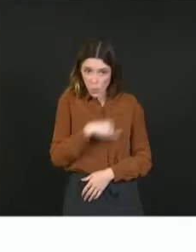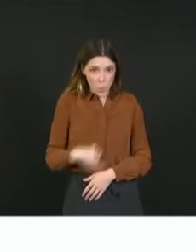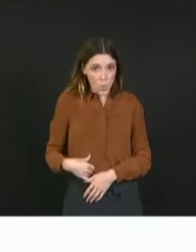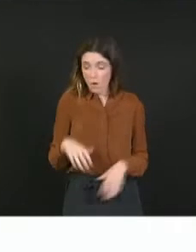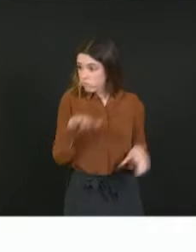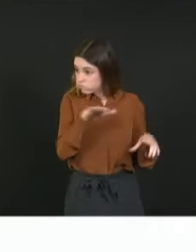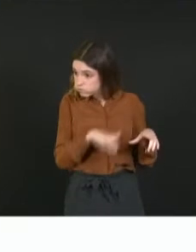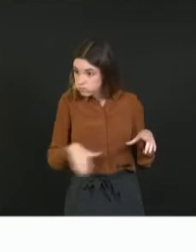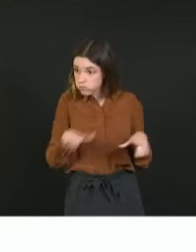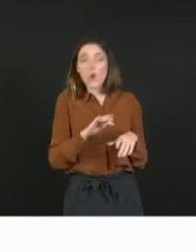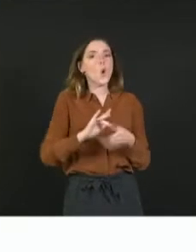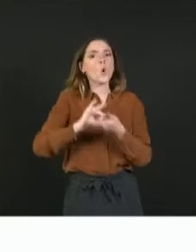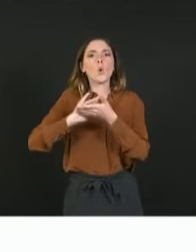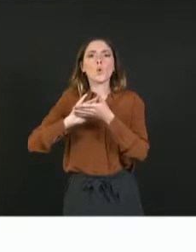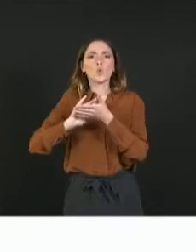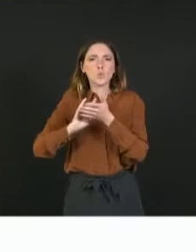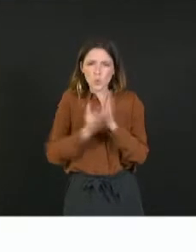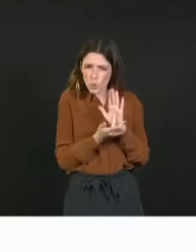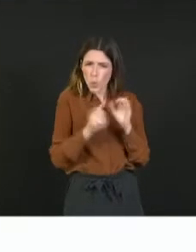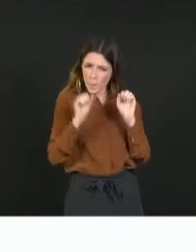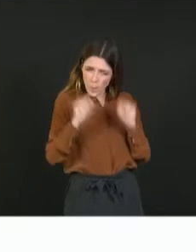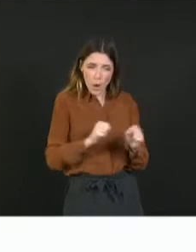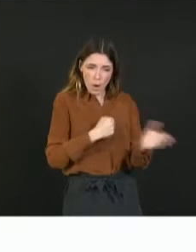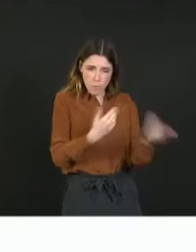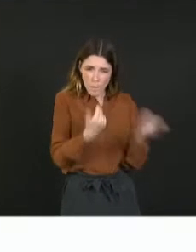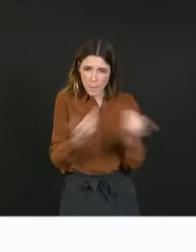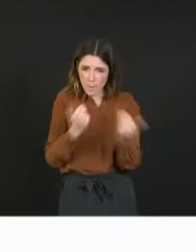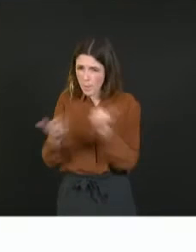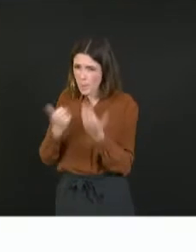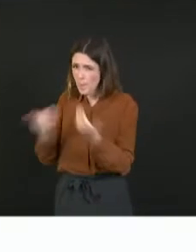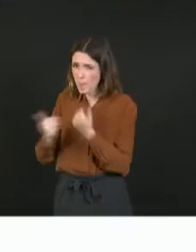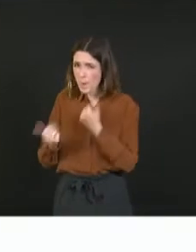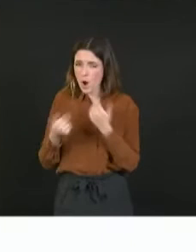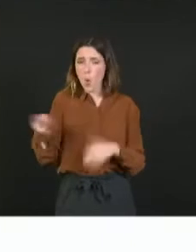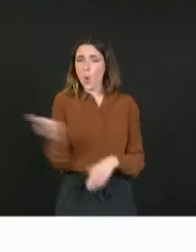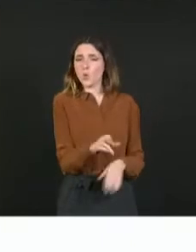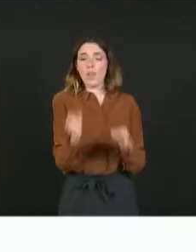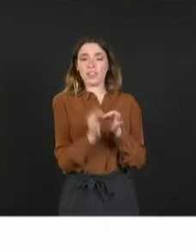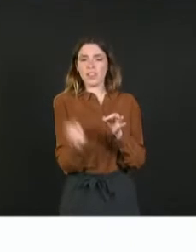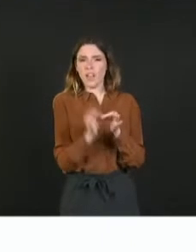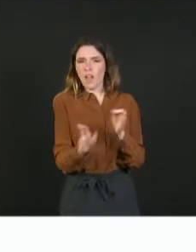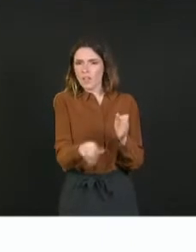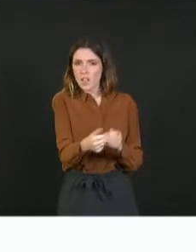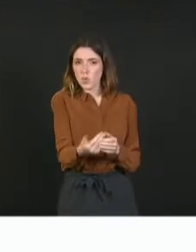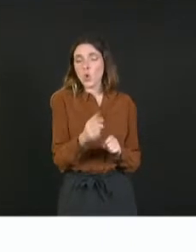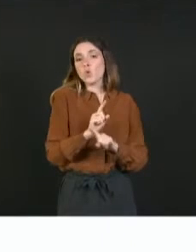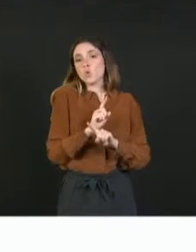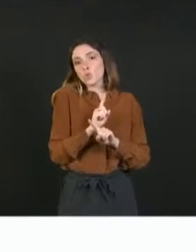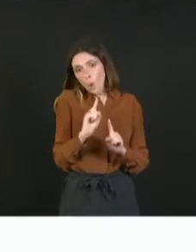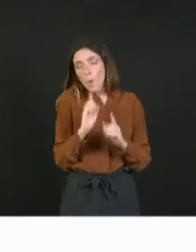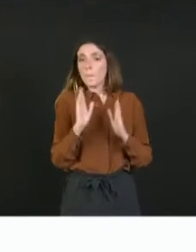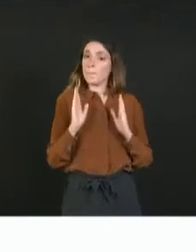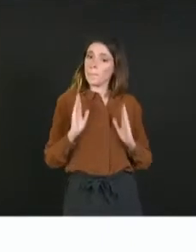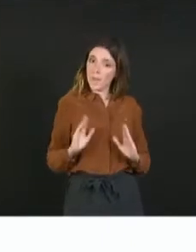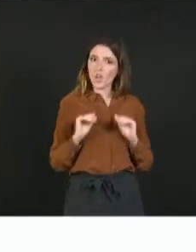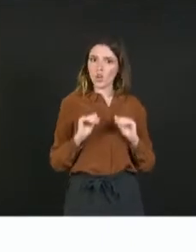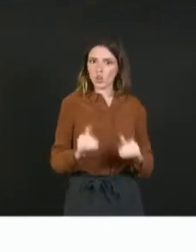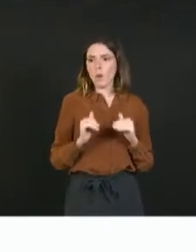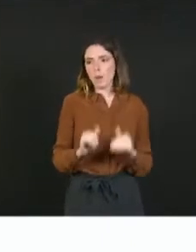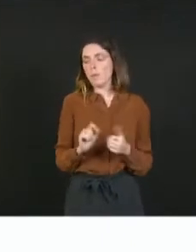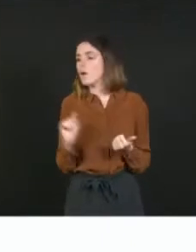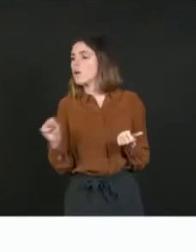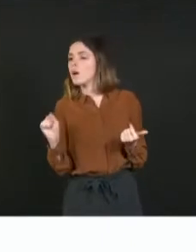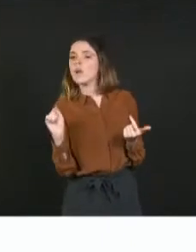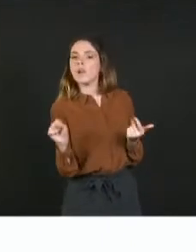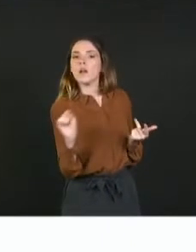est désimperméabilisable, renaturable maintenant, mais ça veut dire qu'il y a un énorme potentiel qu'on peut utiliser pour renforcer